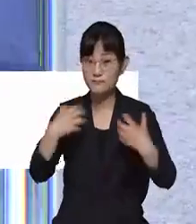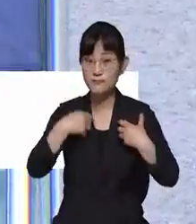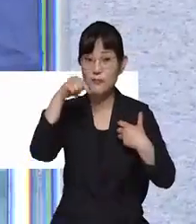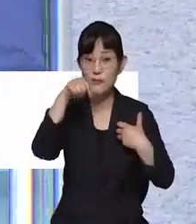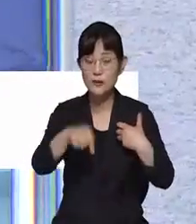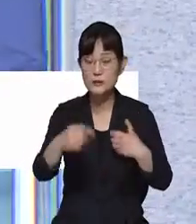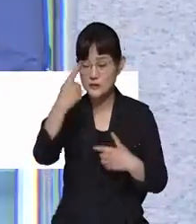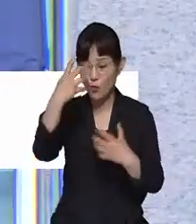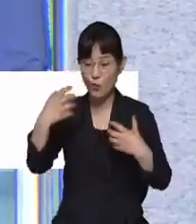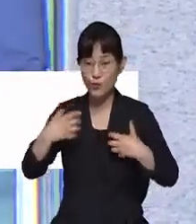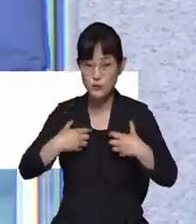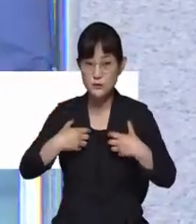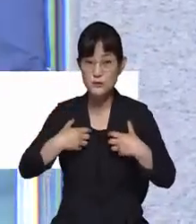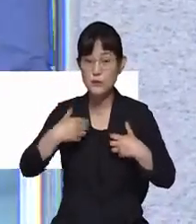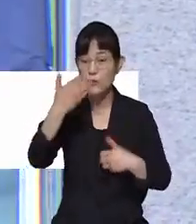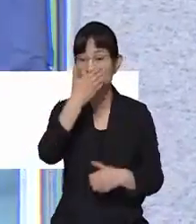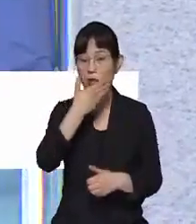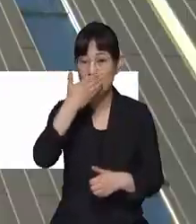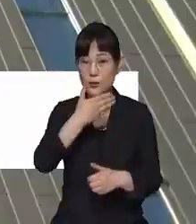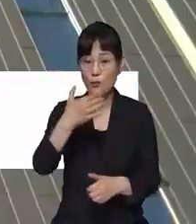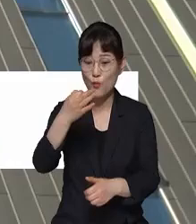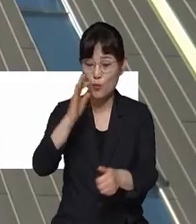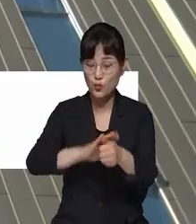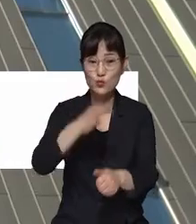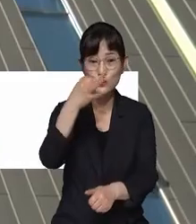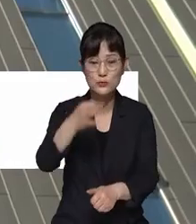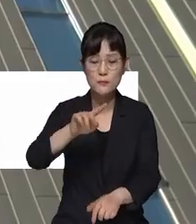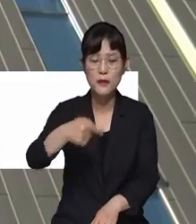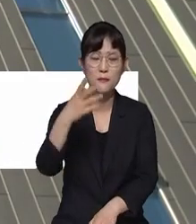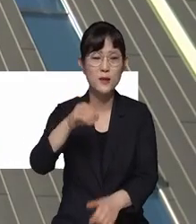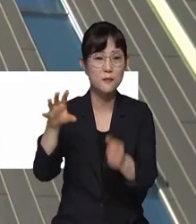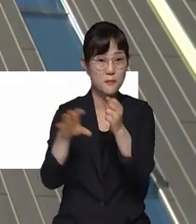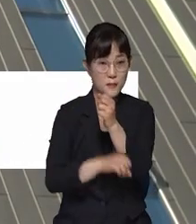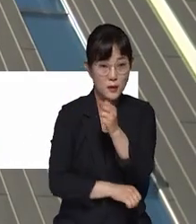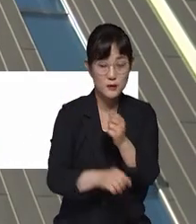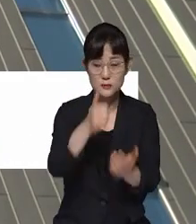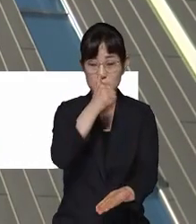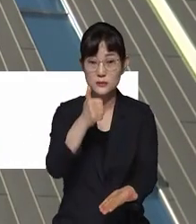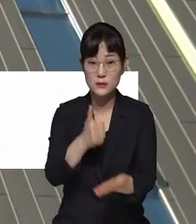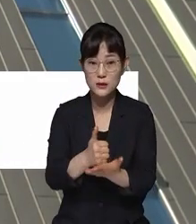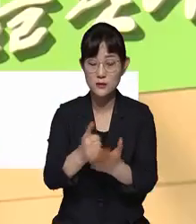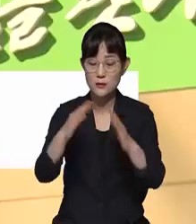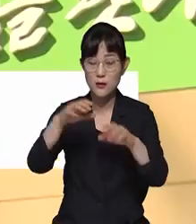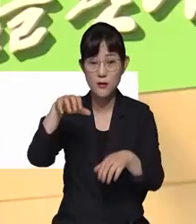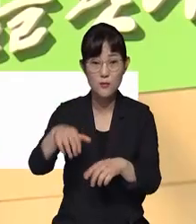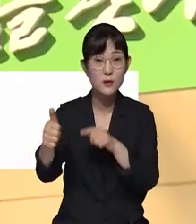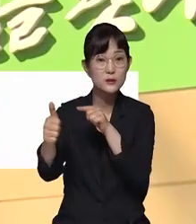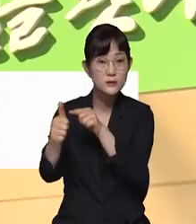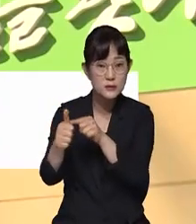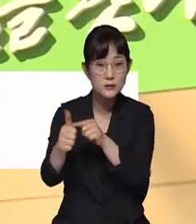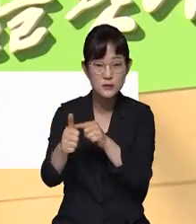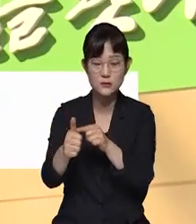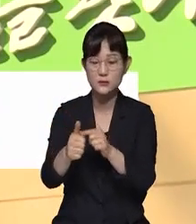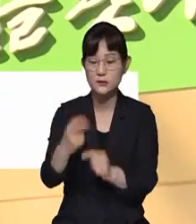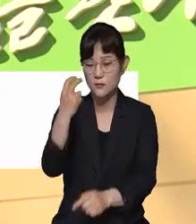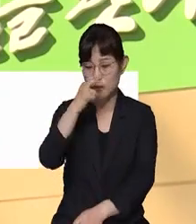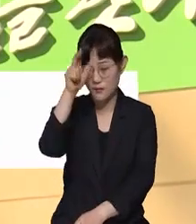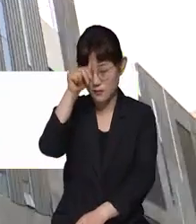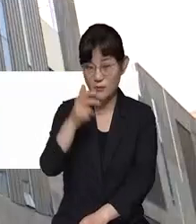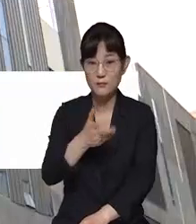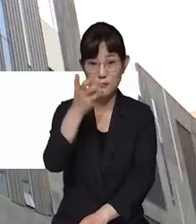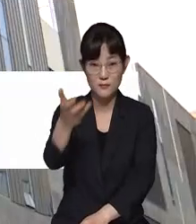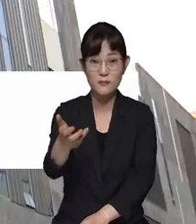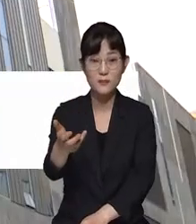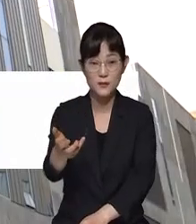정부 지원을 받는 유기질 비료 보조금 100만 원을 횡령한 혐의로 여수의 한 마을의장 A씨를 불구속 기소 의견으로